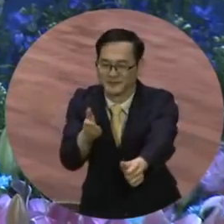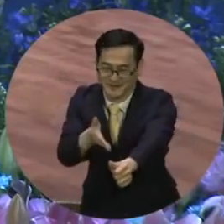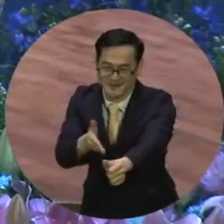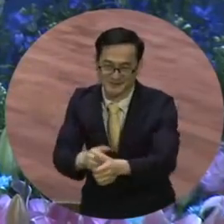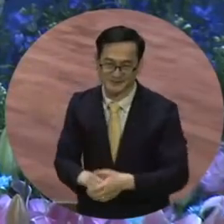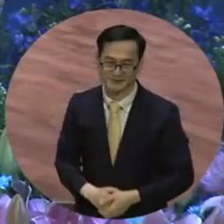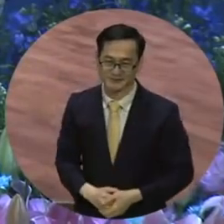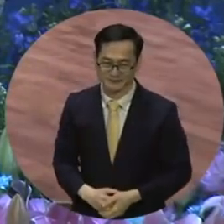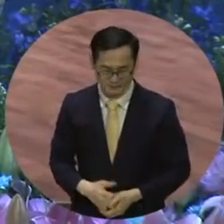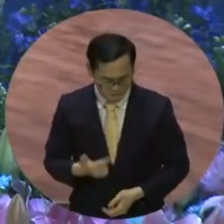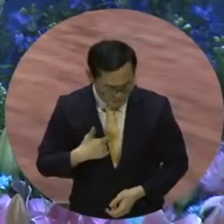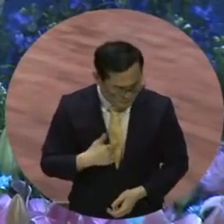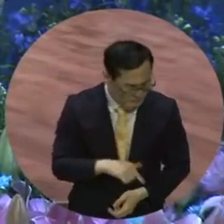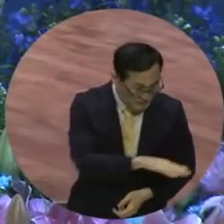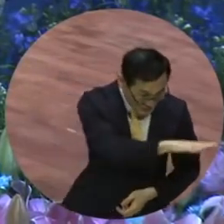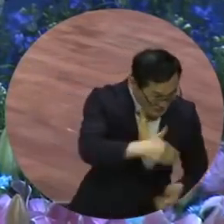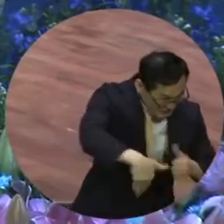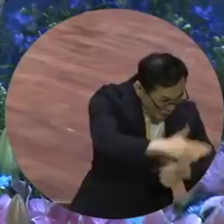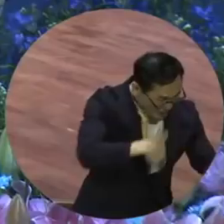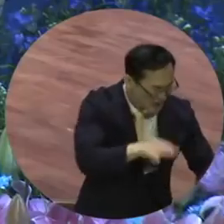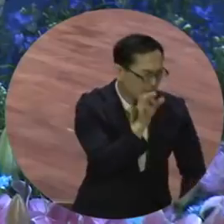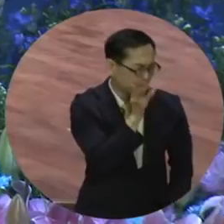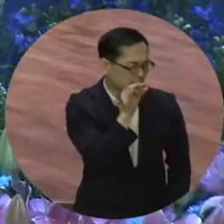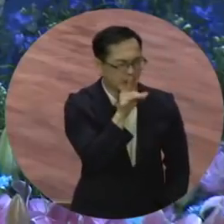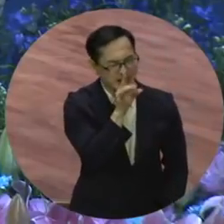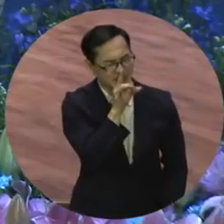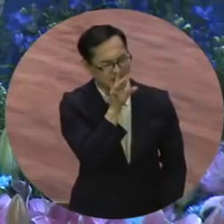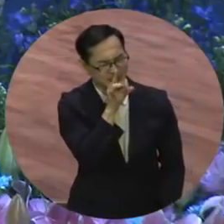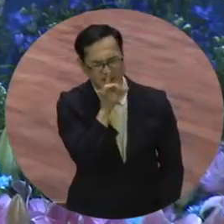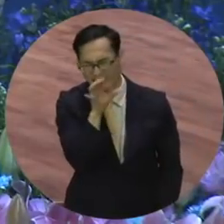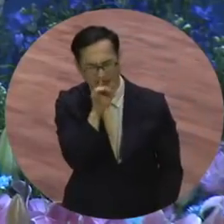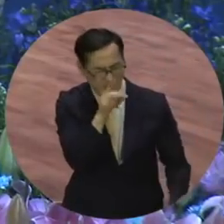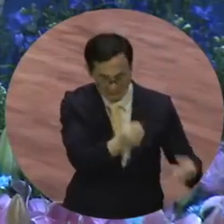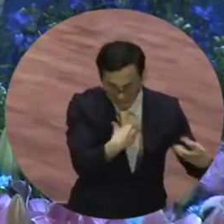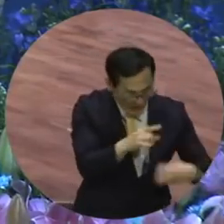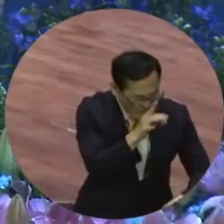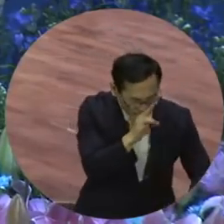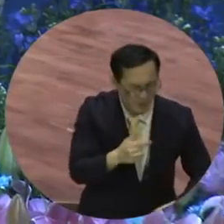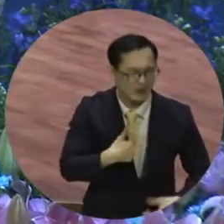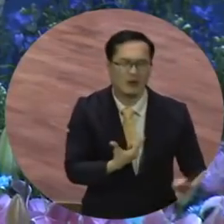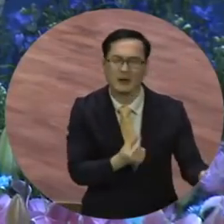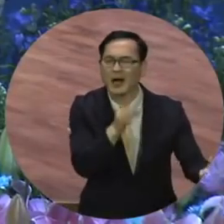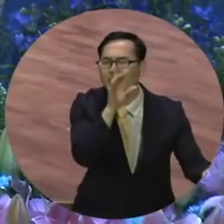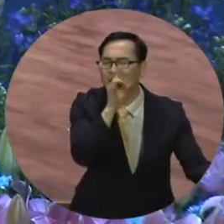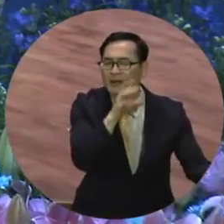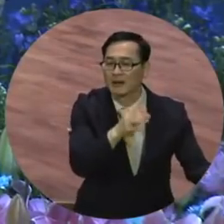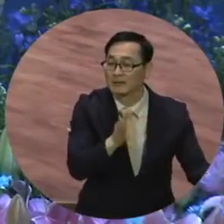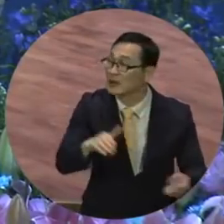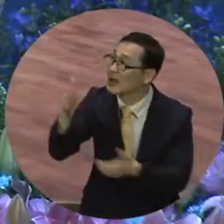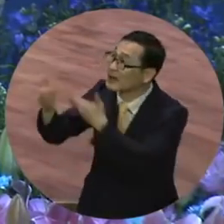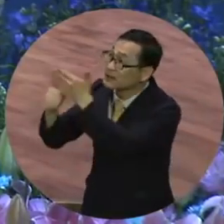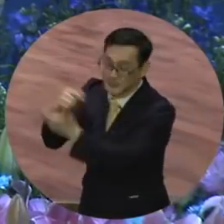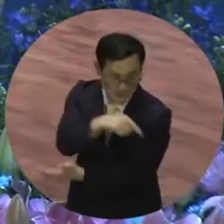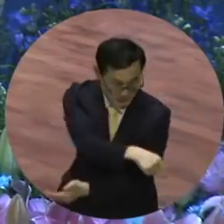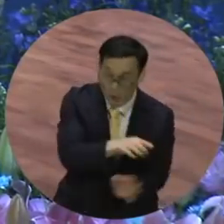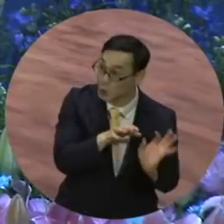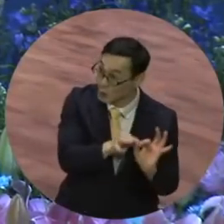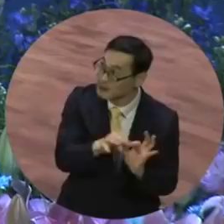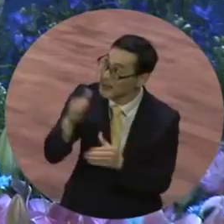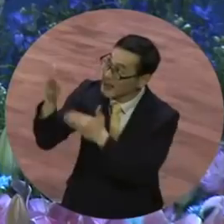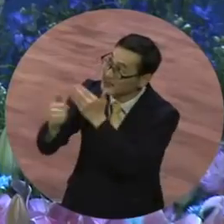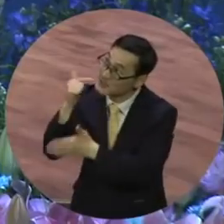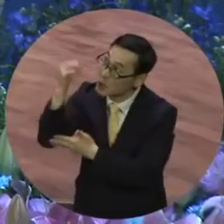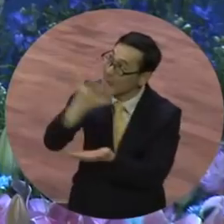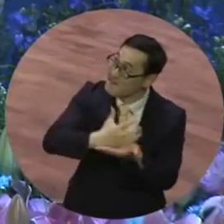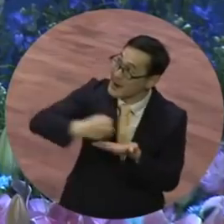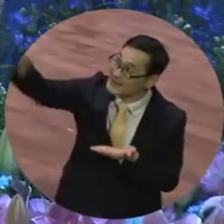안 돼. 상식적으로 이거는 될 수가 없어. 그런데 하나님의 언약을 잡고 이 일을 통해서 하나님이 영광